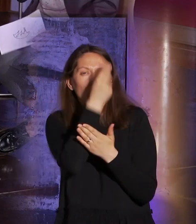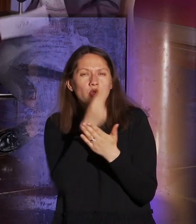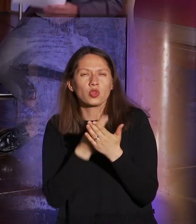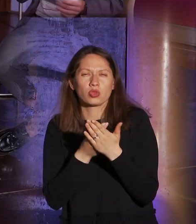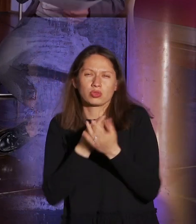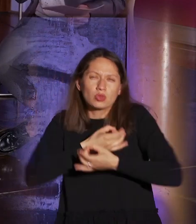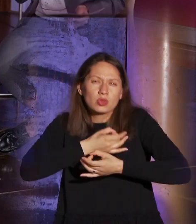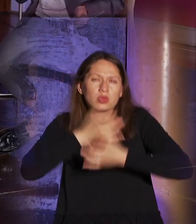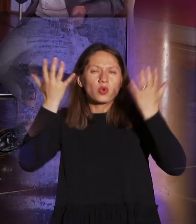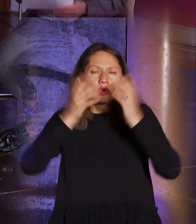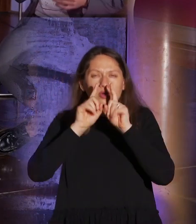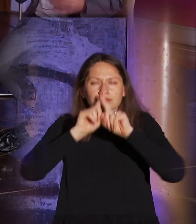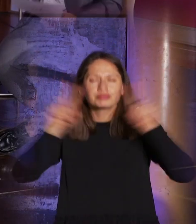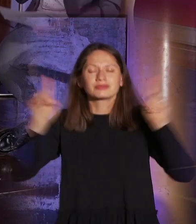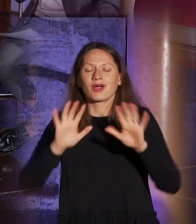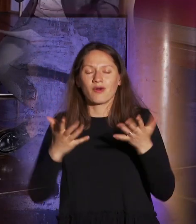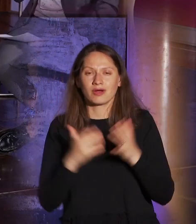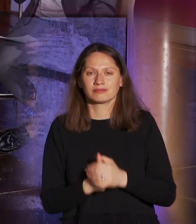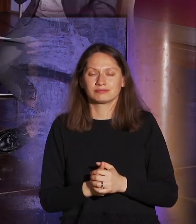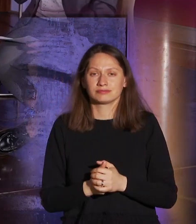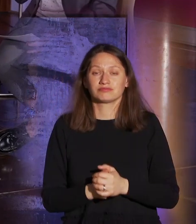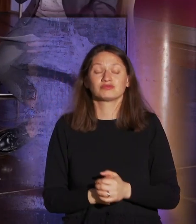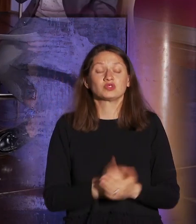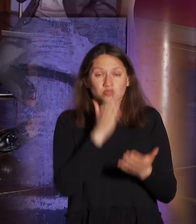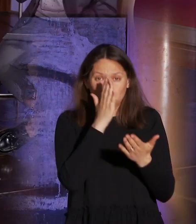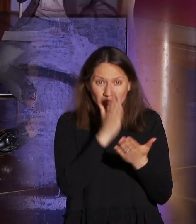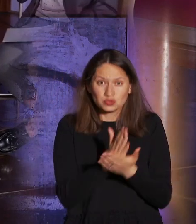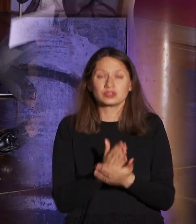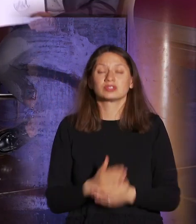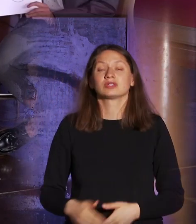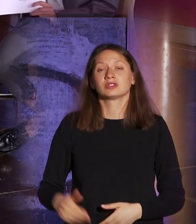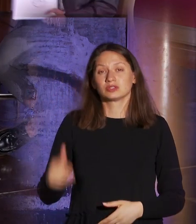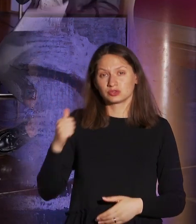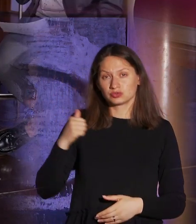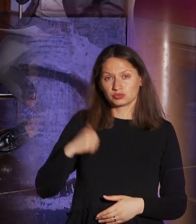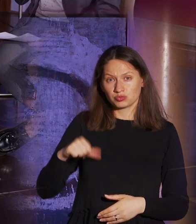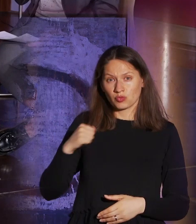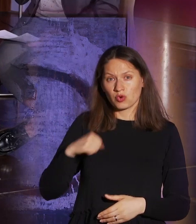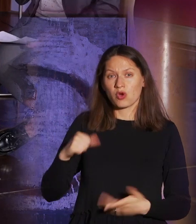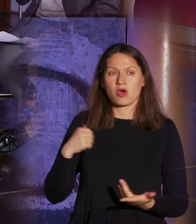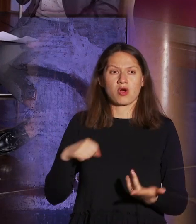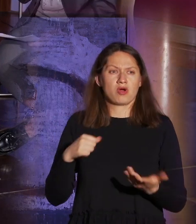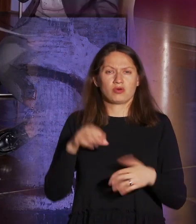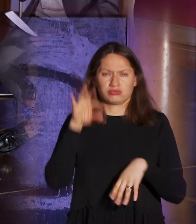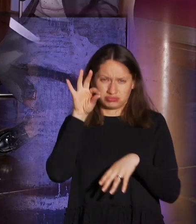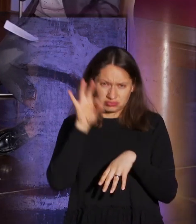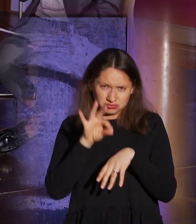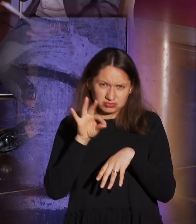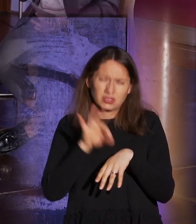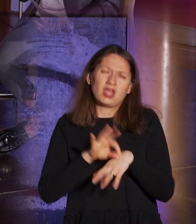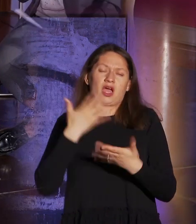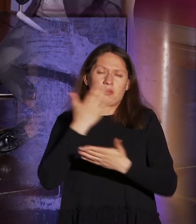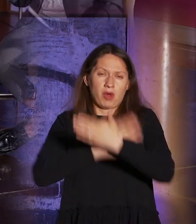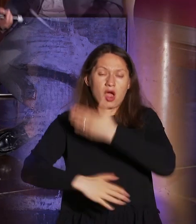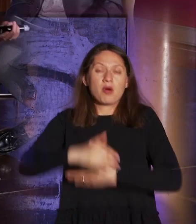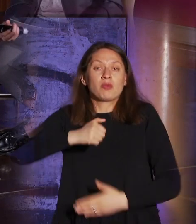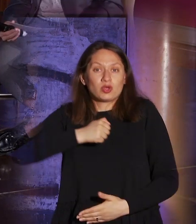Svetlana, menas gali bendrai padėti žmogui gyvenančiam, tarkim, su bet kokia diagnoze? Kaip menas gali